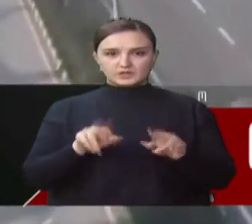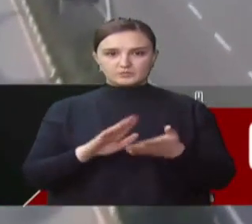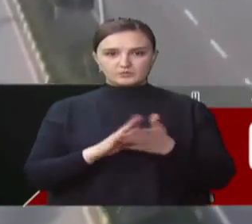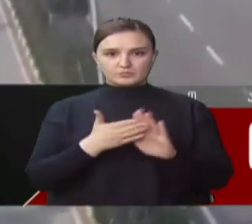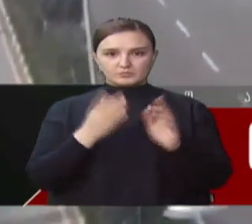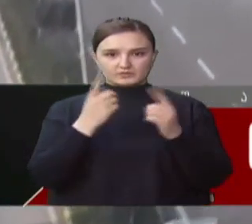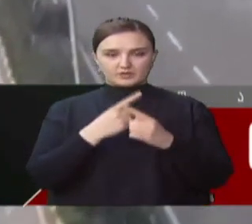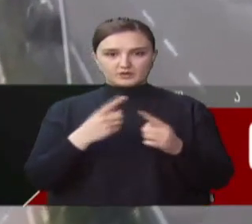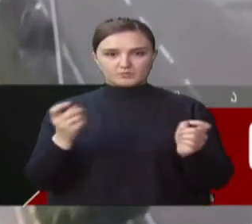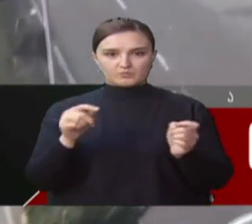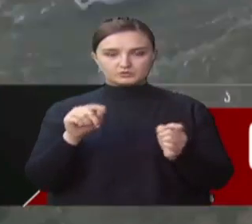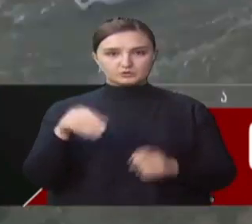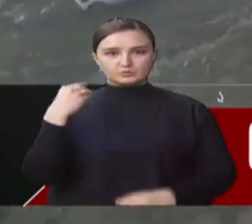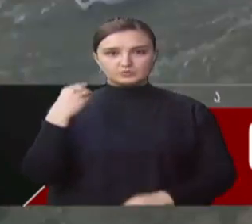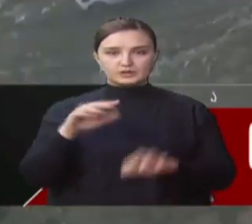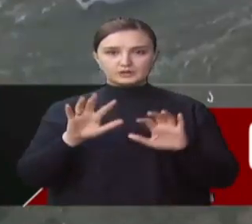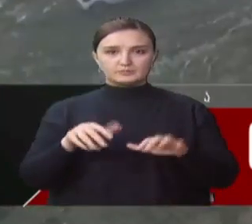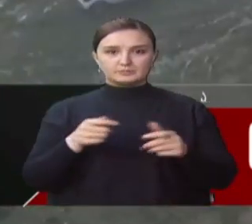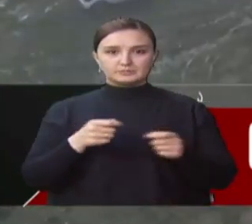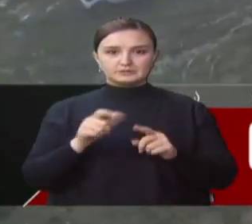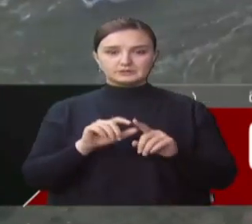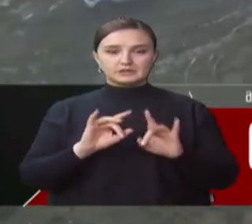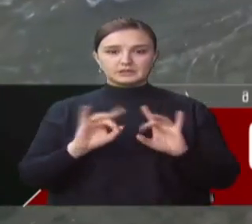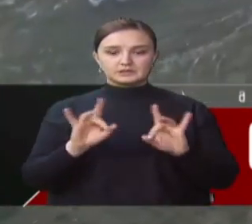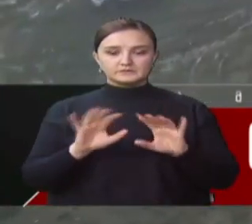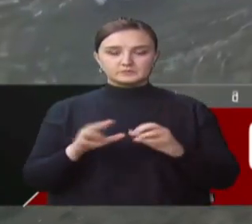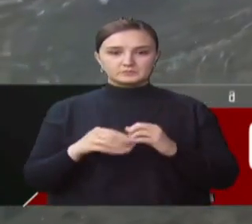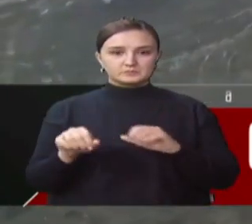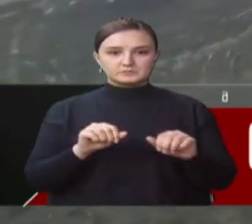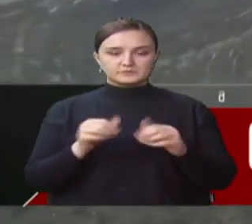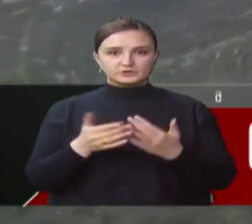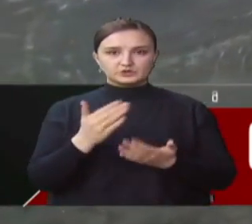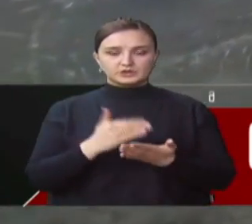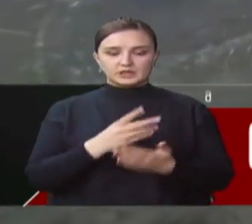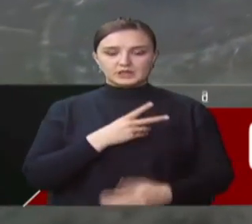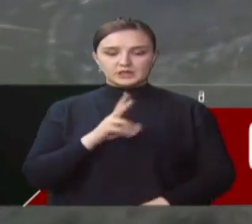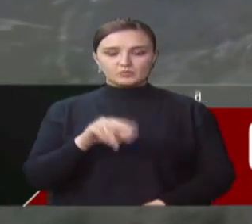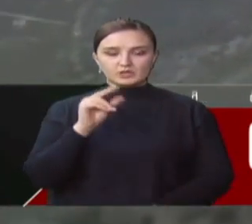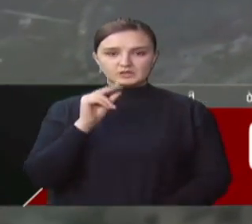მდგომარეობა გამოაცხადა. თურქეთის პრეზიდენტის განცხადებით მიწისძვრების შედეგად დაღუპულთა რიცხვი